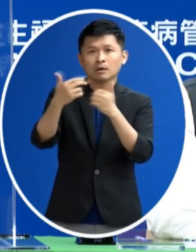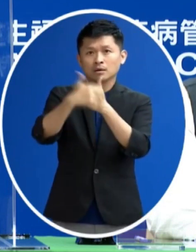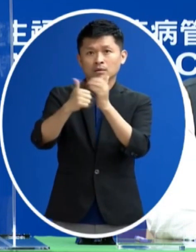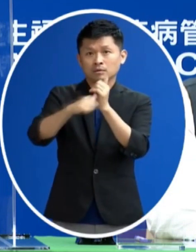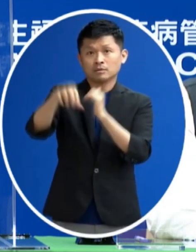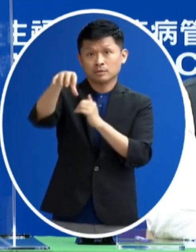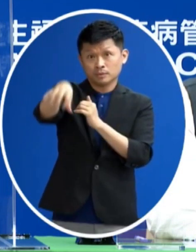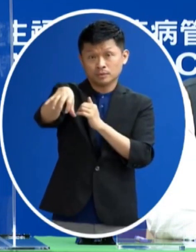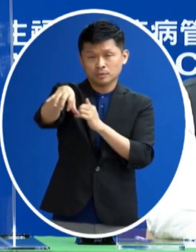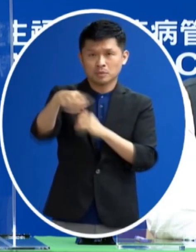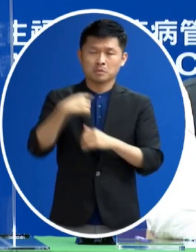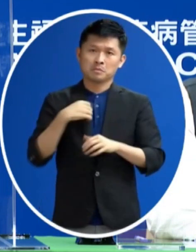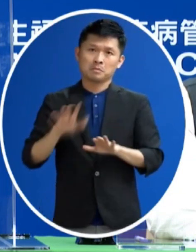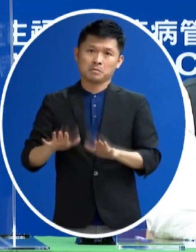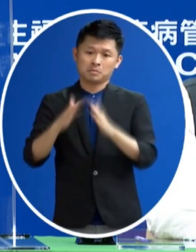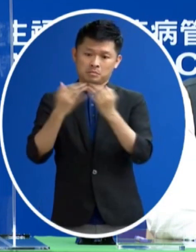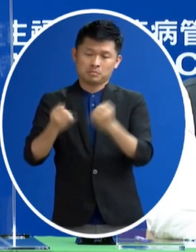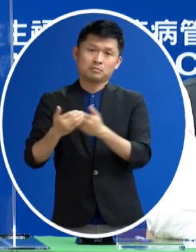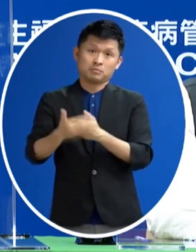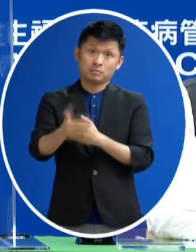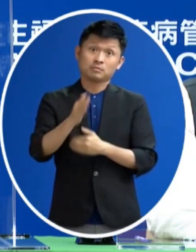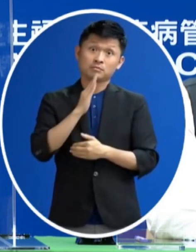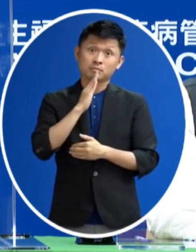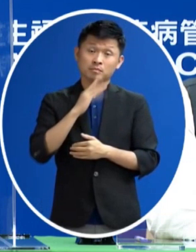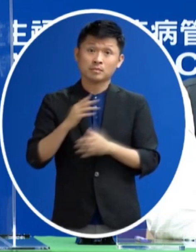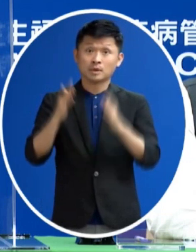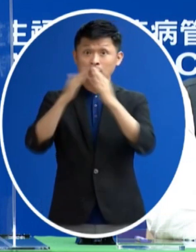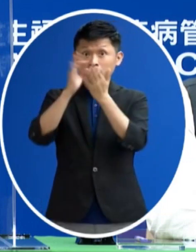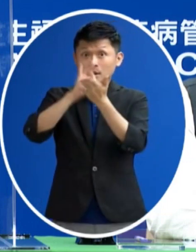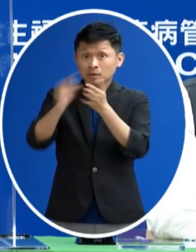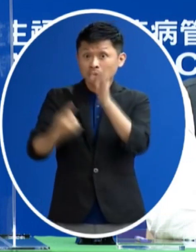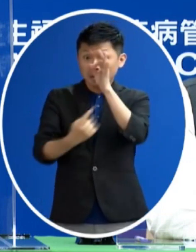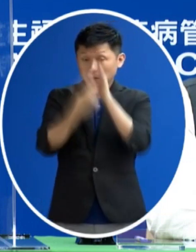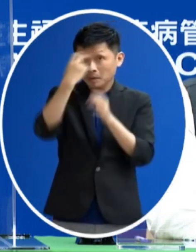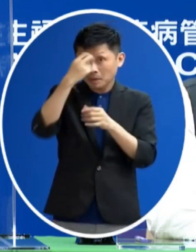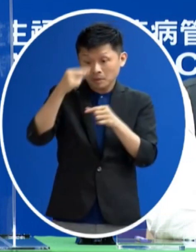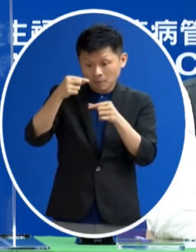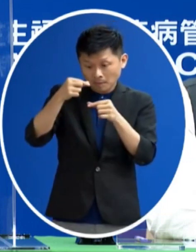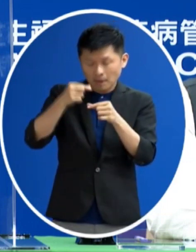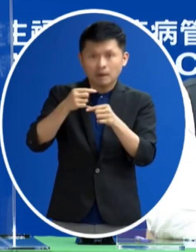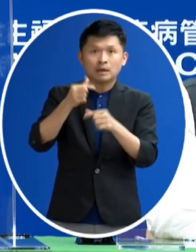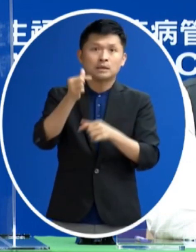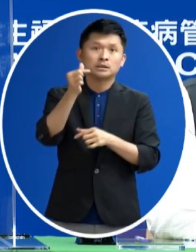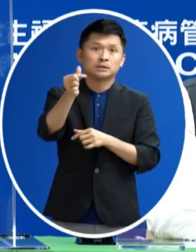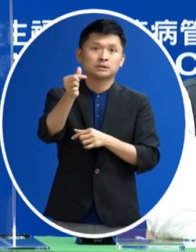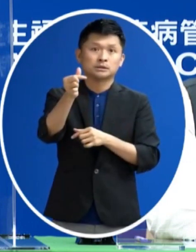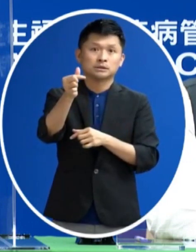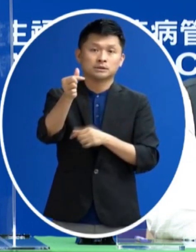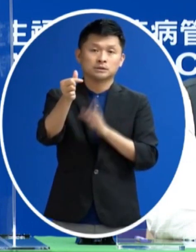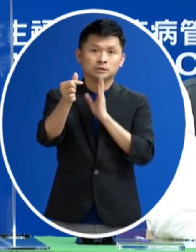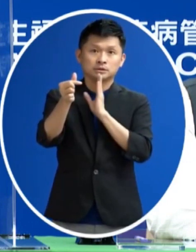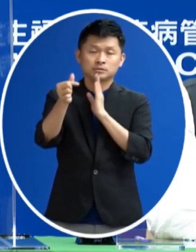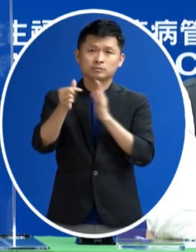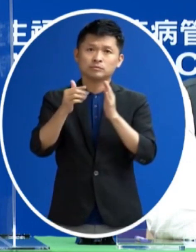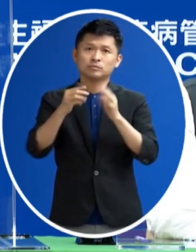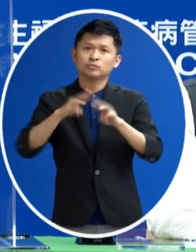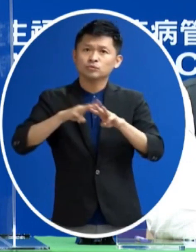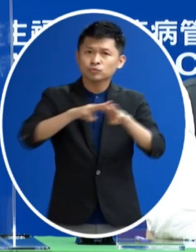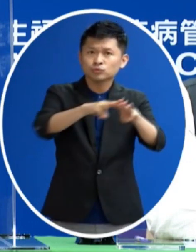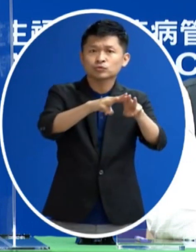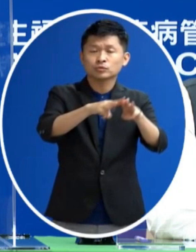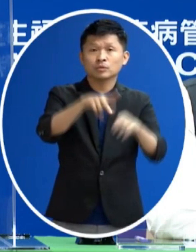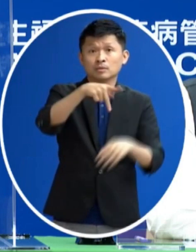者，那检验啊，哦，自己的家用的快筛检验是阳性，那想出门啊，哦，去做一个